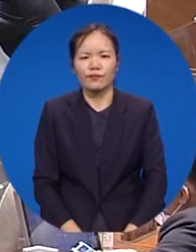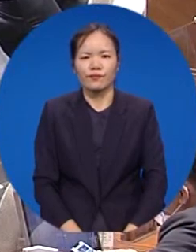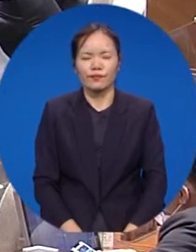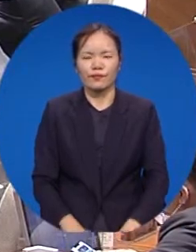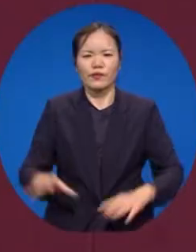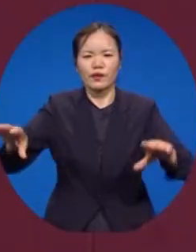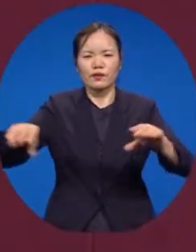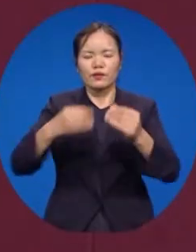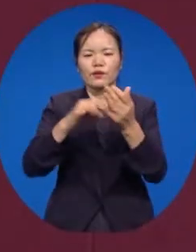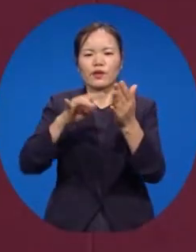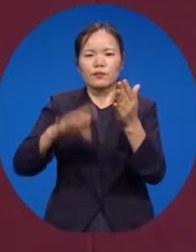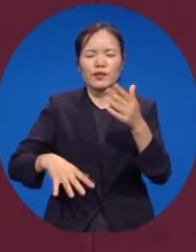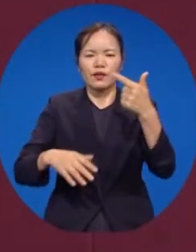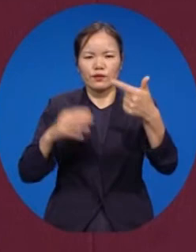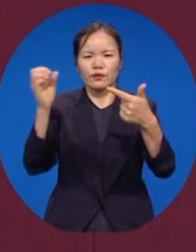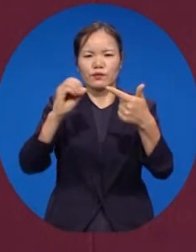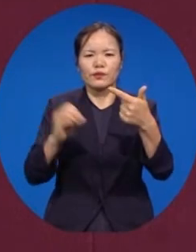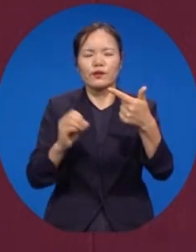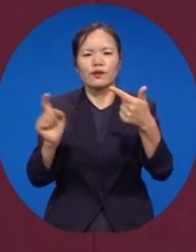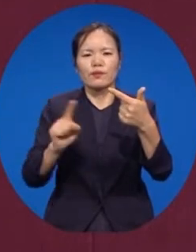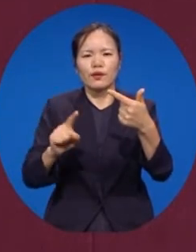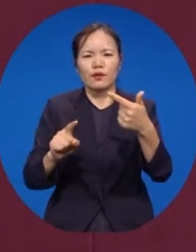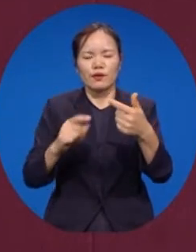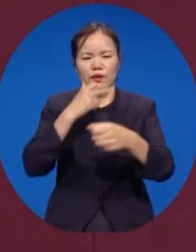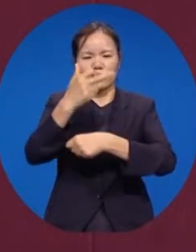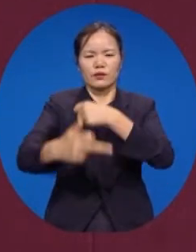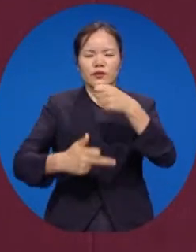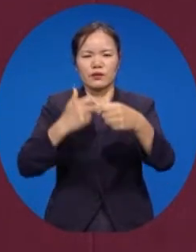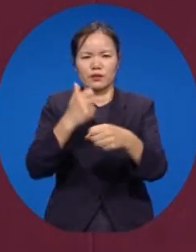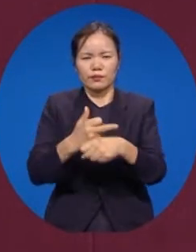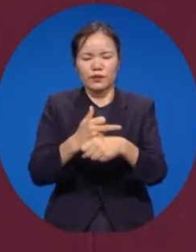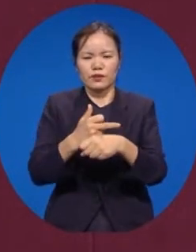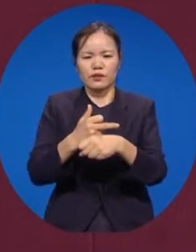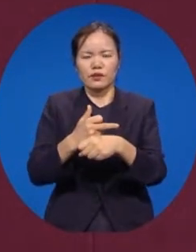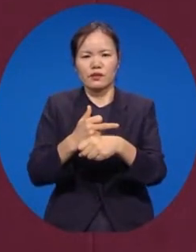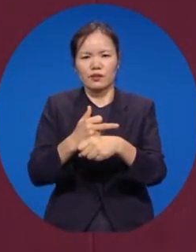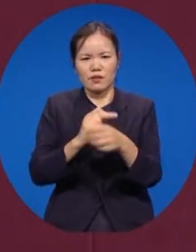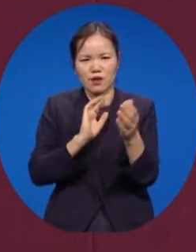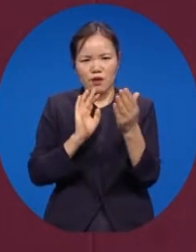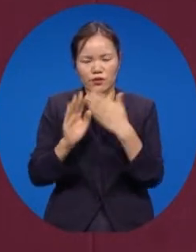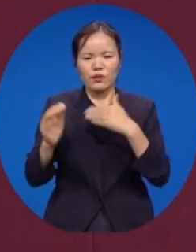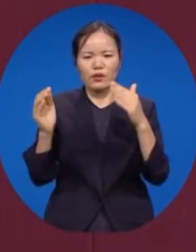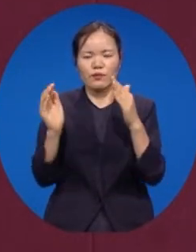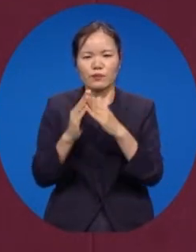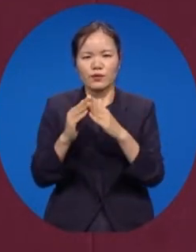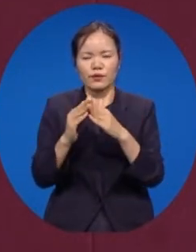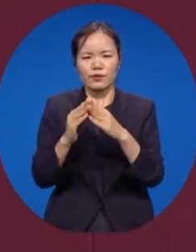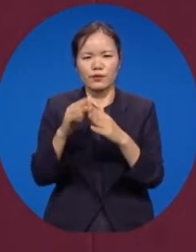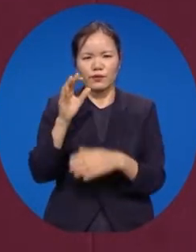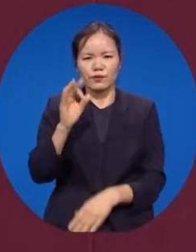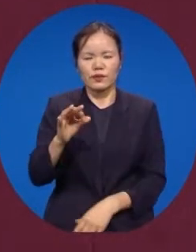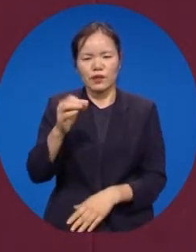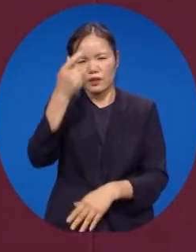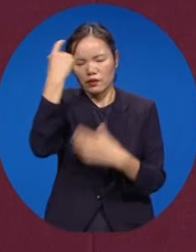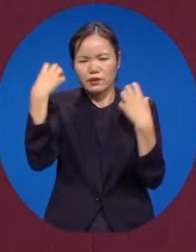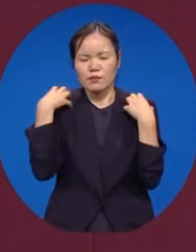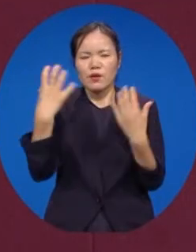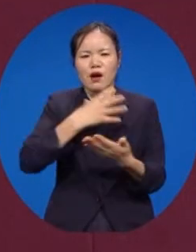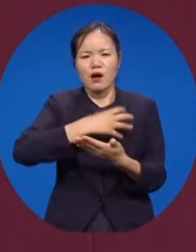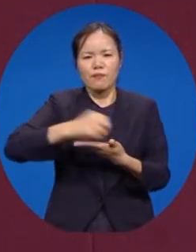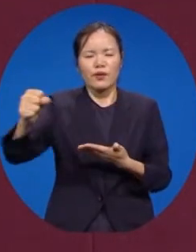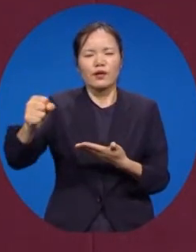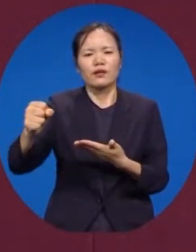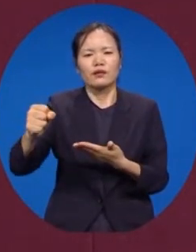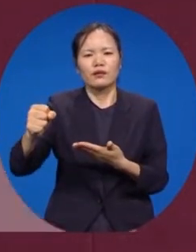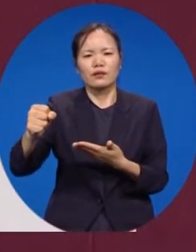종부세 6%는 17년이 지나면 부동산 자체를 정부가 빼앗아가는